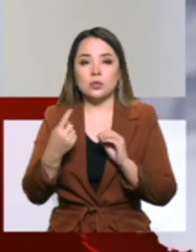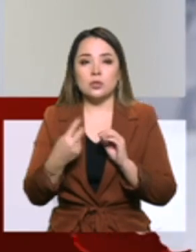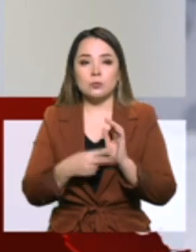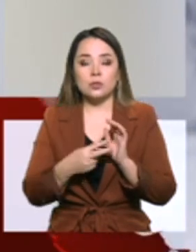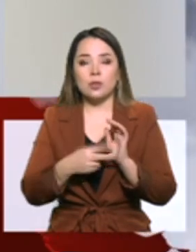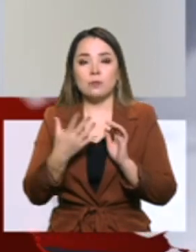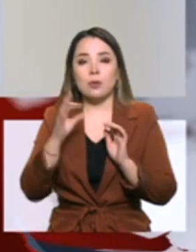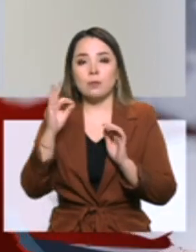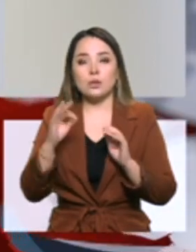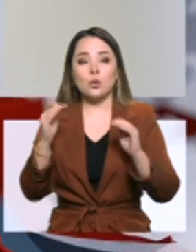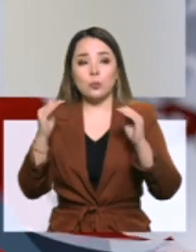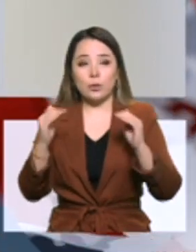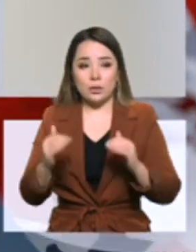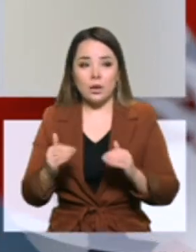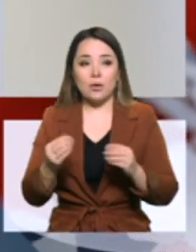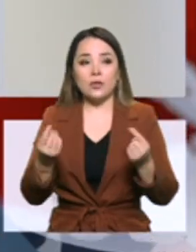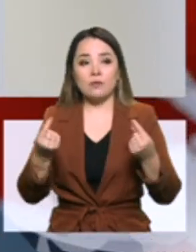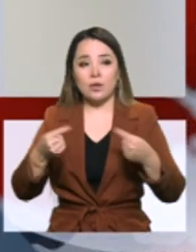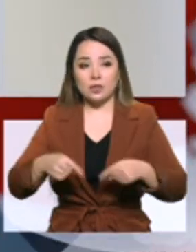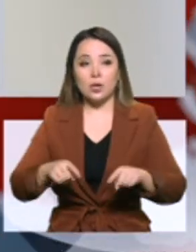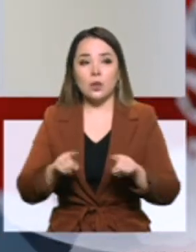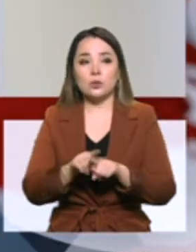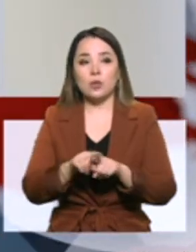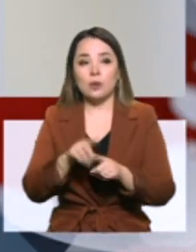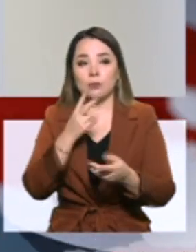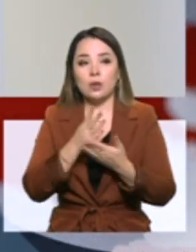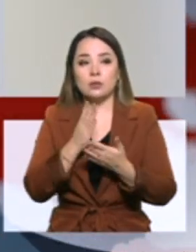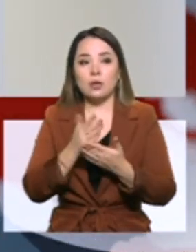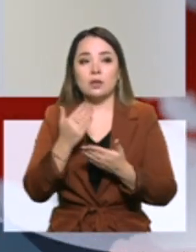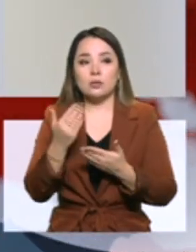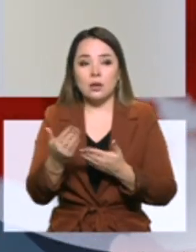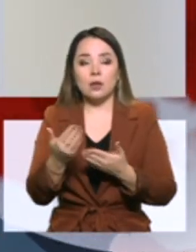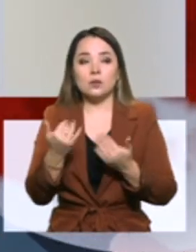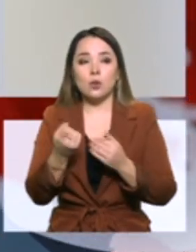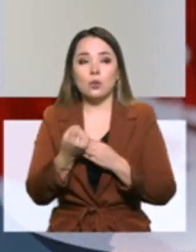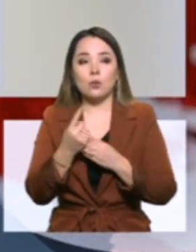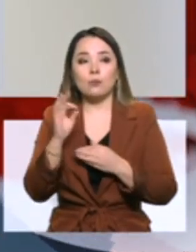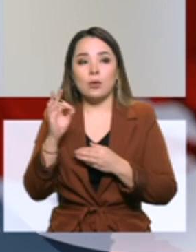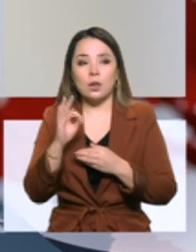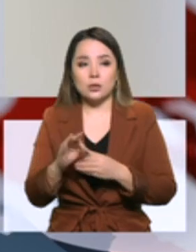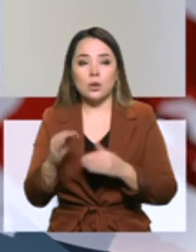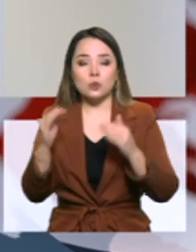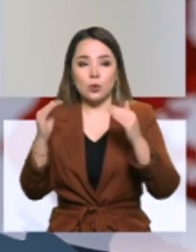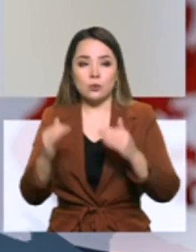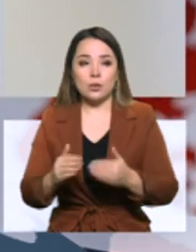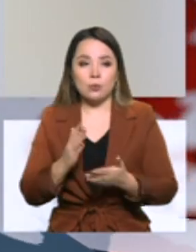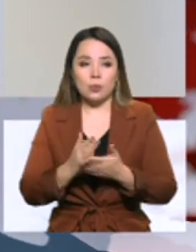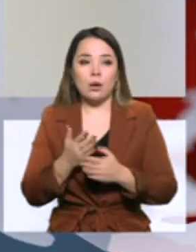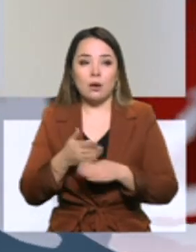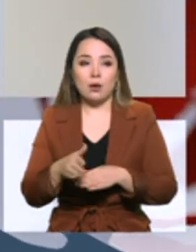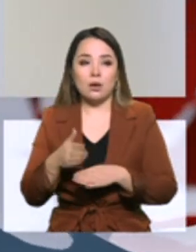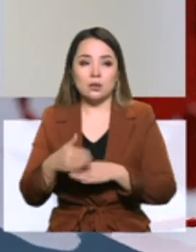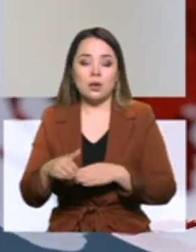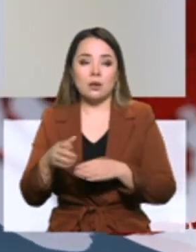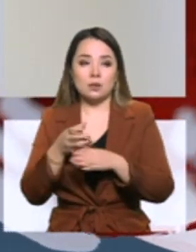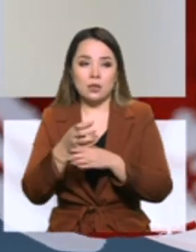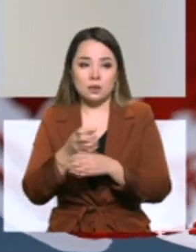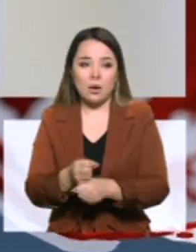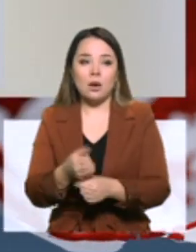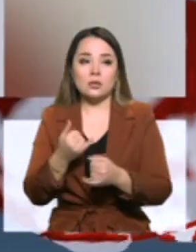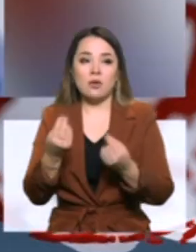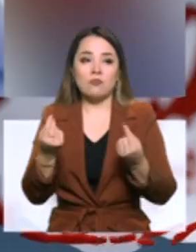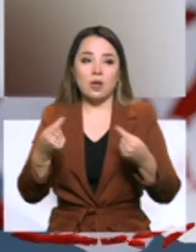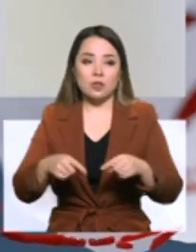15.75%-ға дейін төмендетті. Бірақ инфляцияның көрсеткішін қарасаңыз, қазір 11%-дан да төмендеп барады ақырында. Яғни